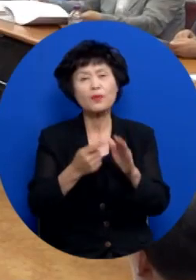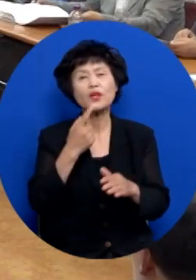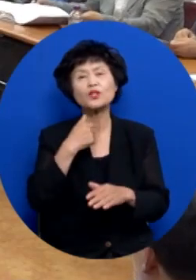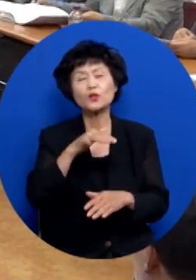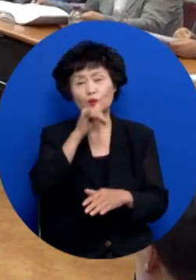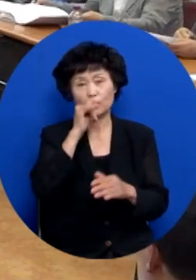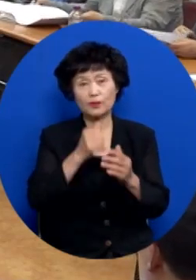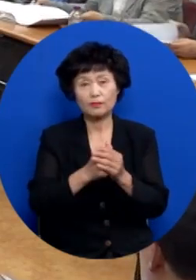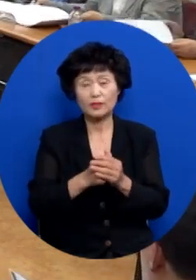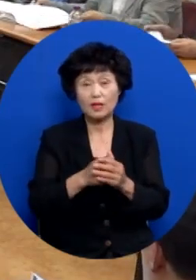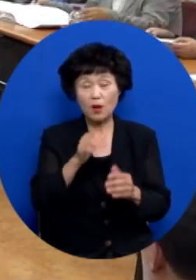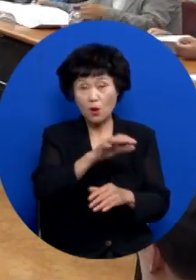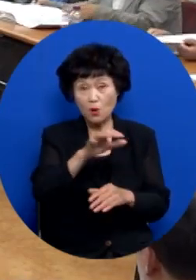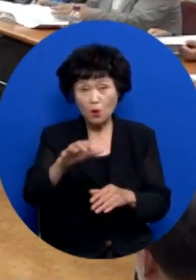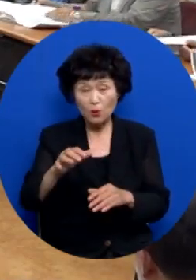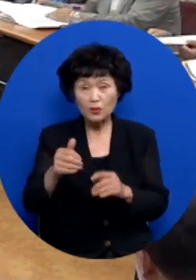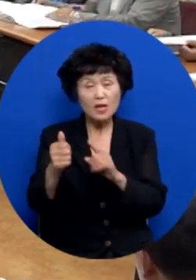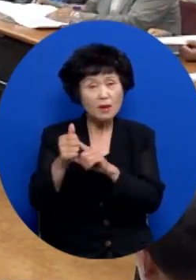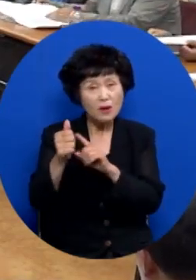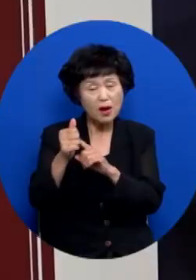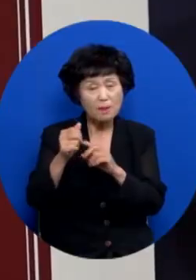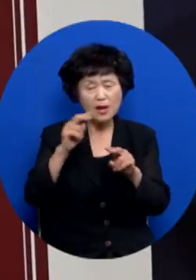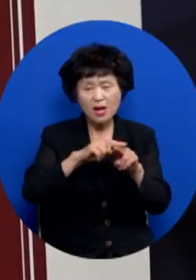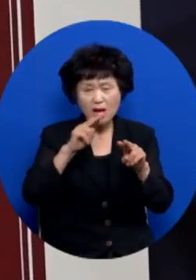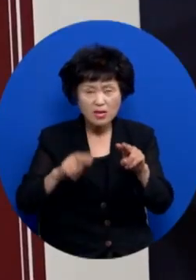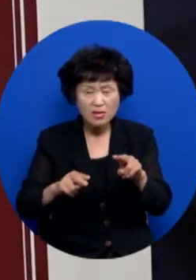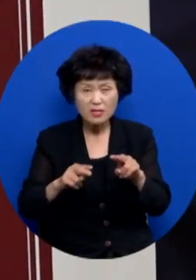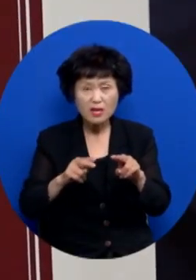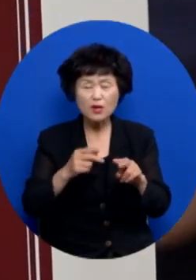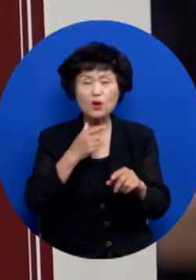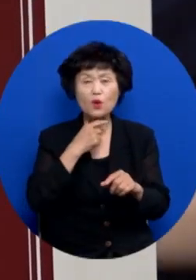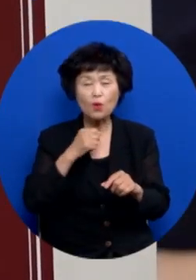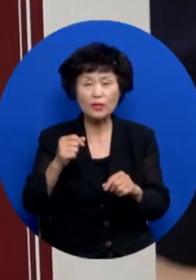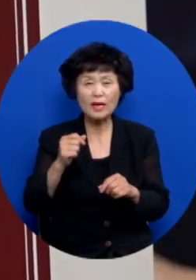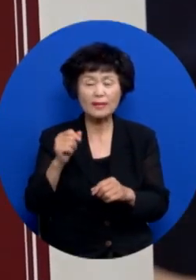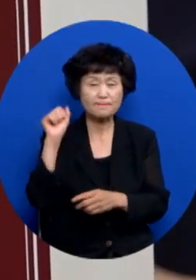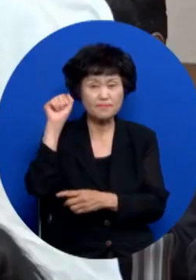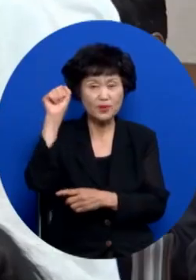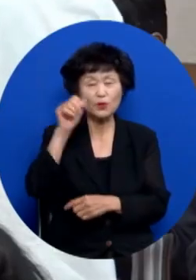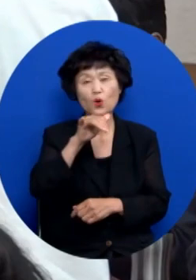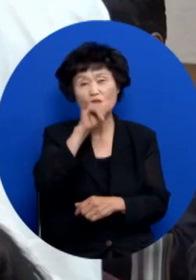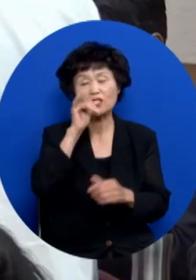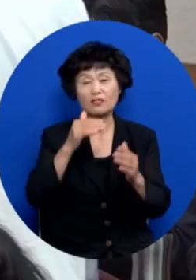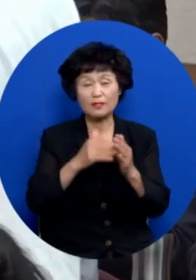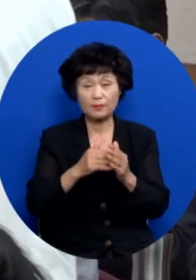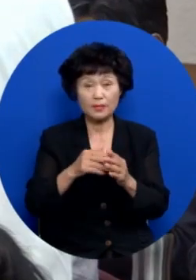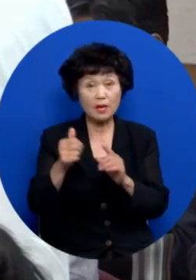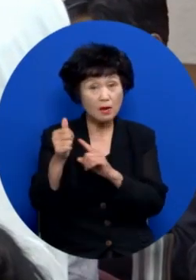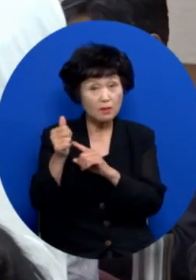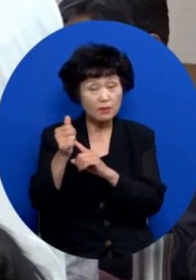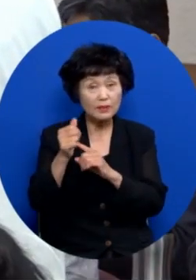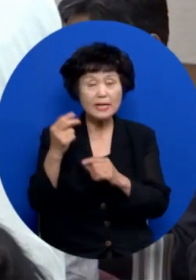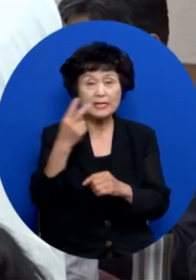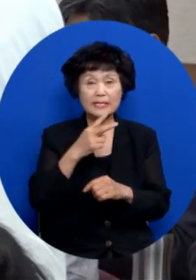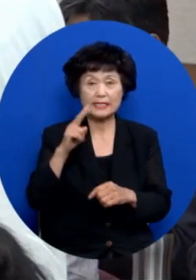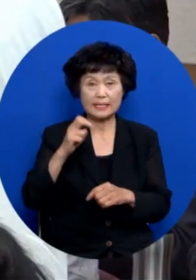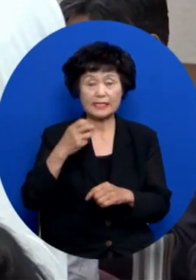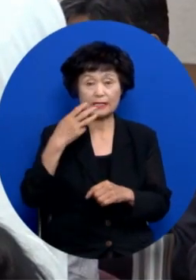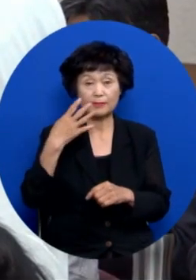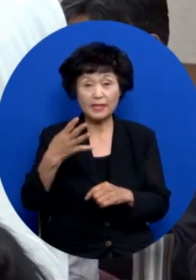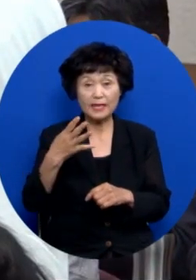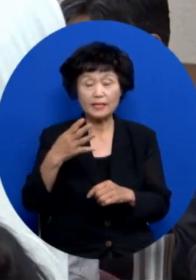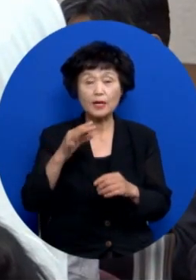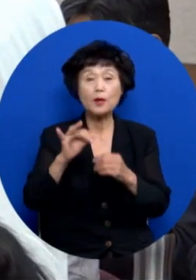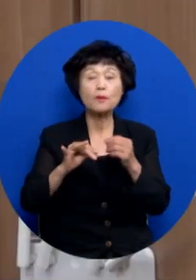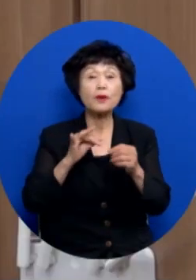전부터도 현장에는 김 총무 후보의 사퇴를 요구하는 목소리와 피켓들이 있었습니다. 김 목사는 2024년 100주년을